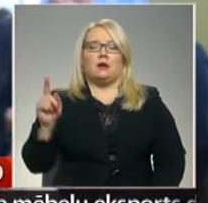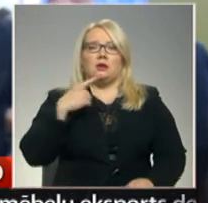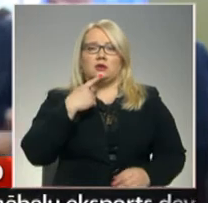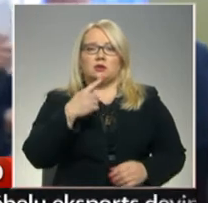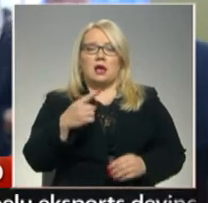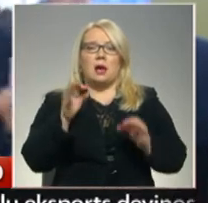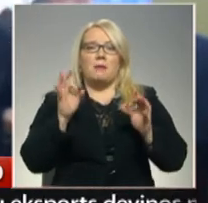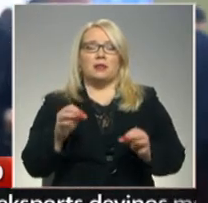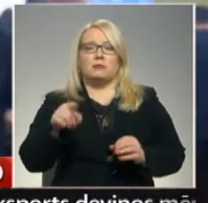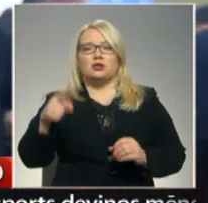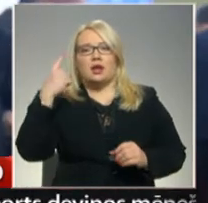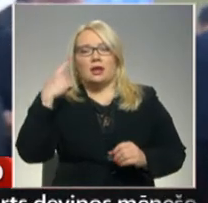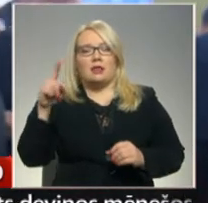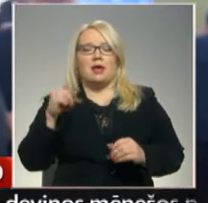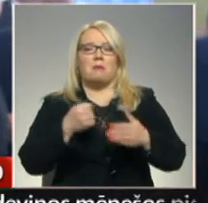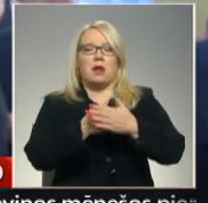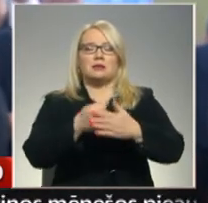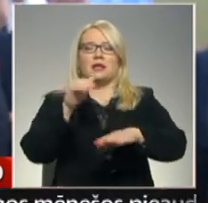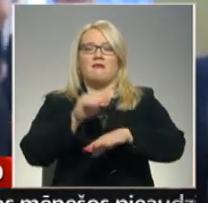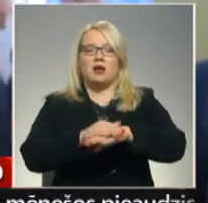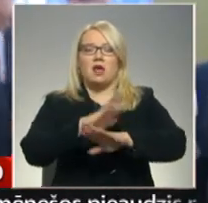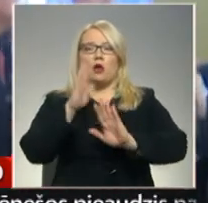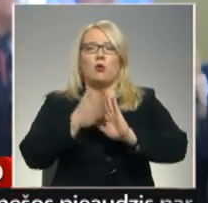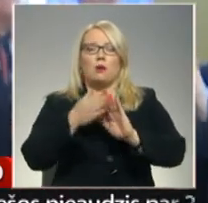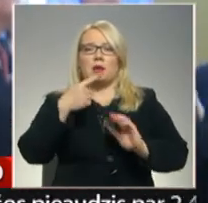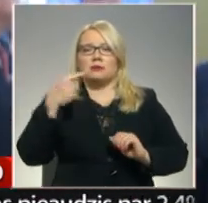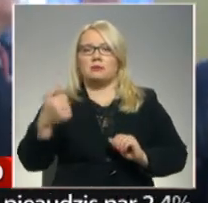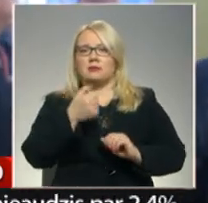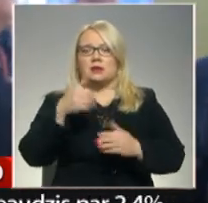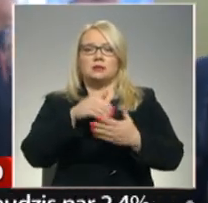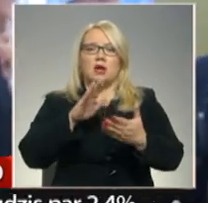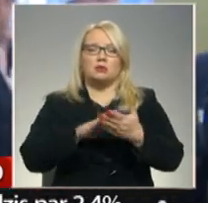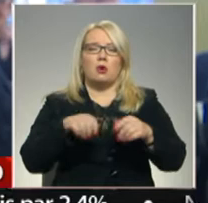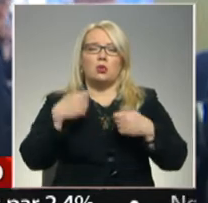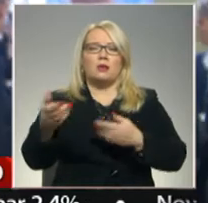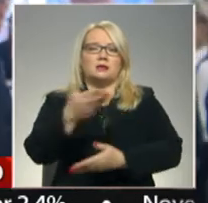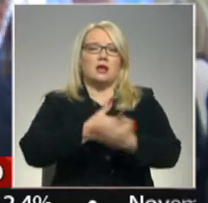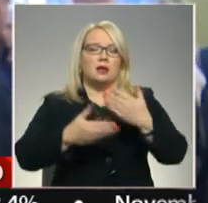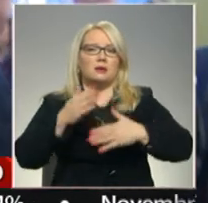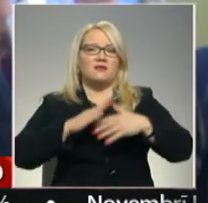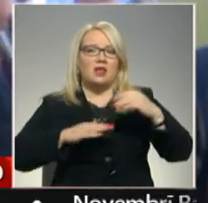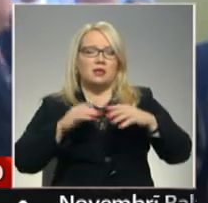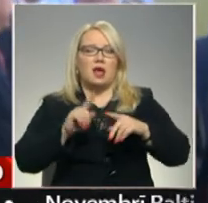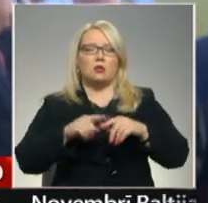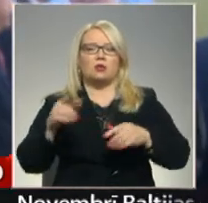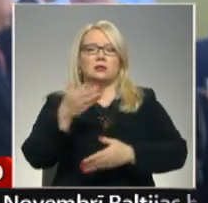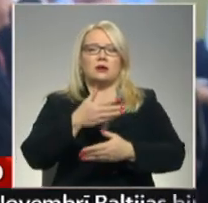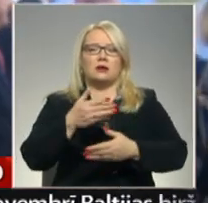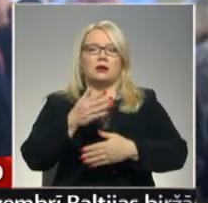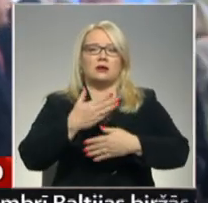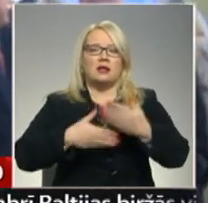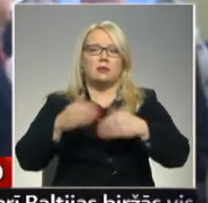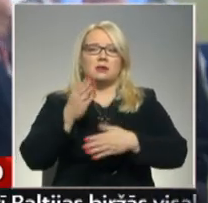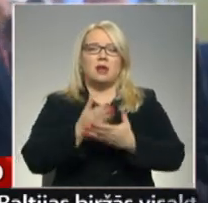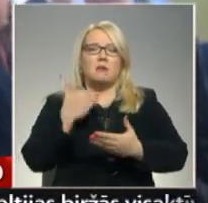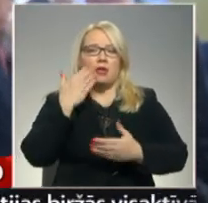Patiesībā šī ideja ir balstīta faktā, ka kopīgā simtgades atzīmēšana dod gan sadarbības kvantitāti, gan kvalitāti starp Baltijas valstīm. Izveidojot